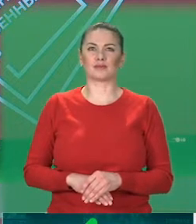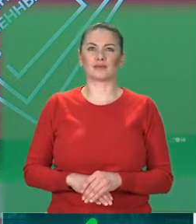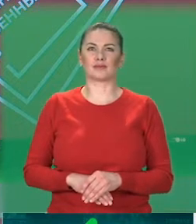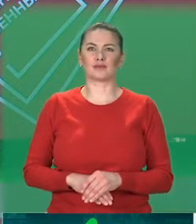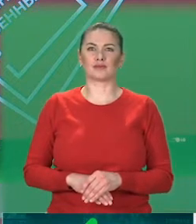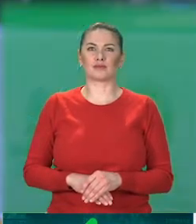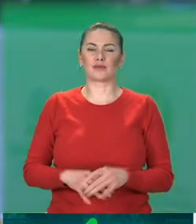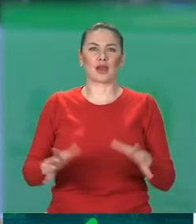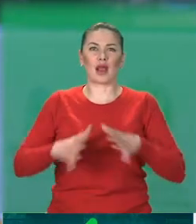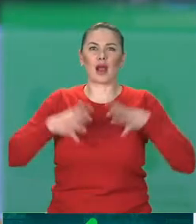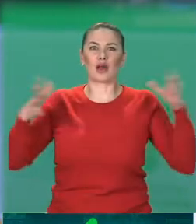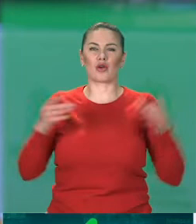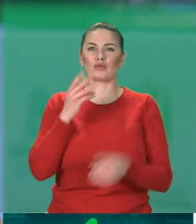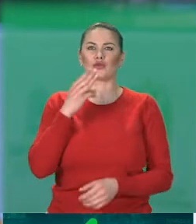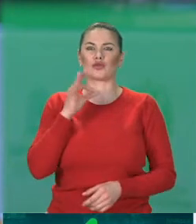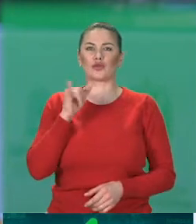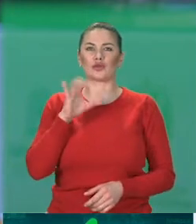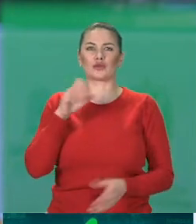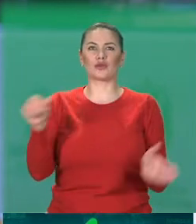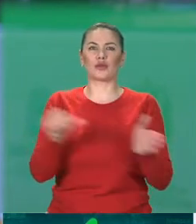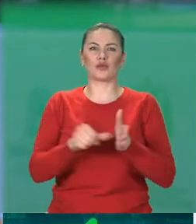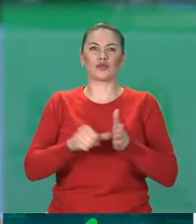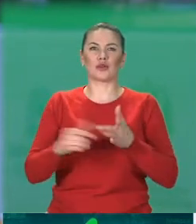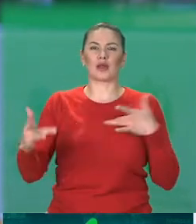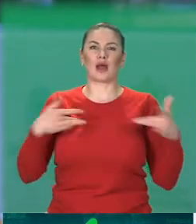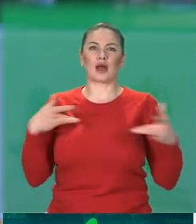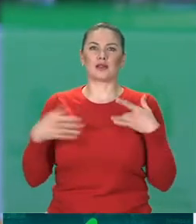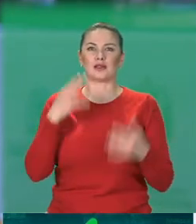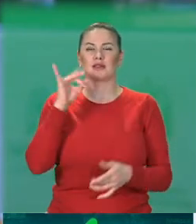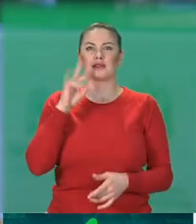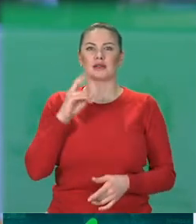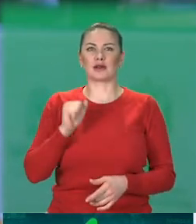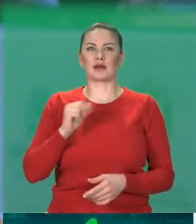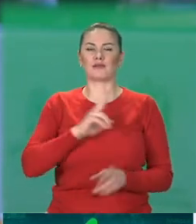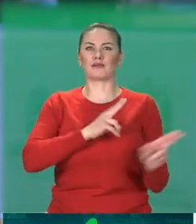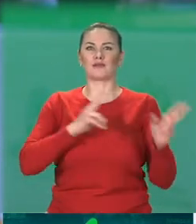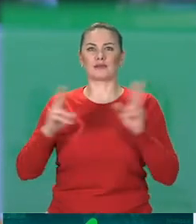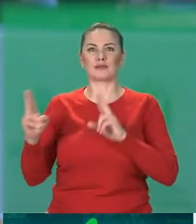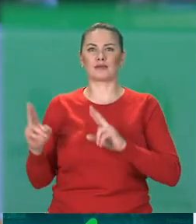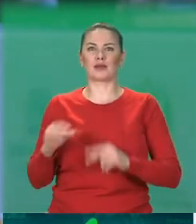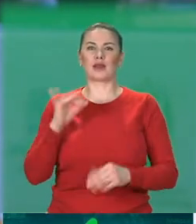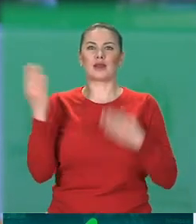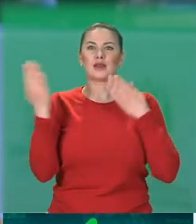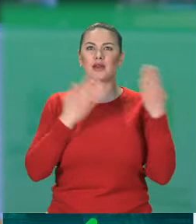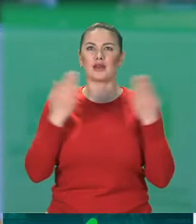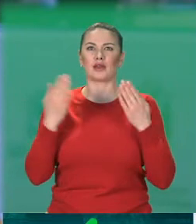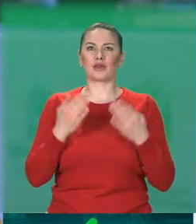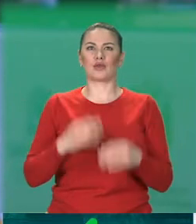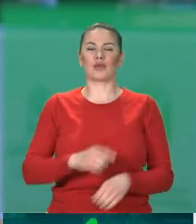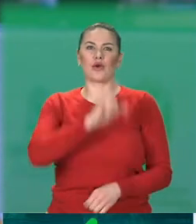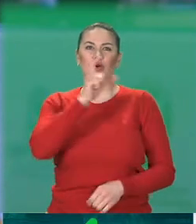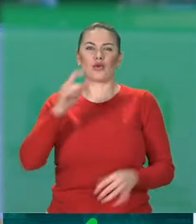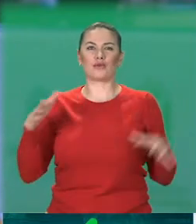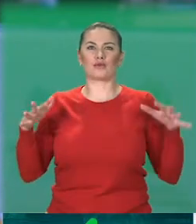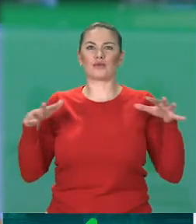следующем сюжете. Грандиозное шоу с участием артистов цирка, эстрады, балета, кино еще пока не началось. Однако зрители